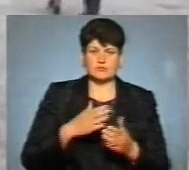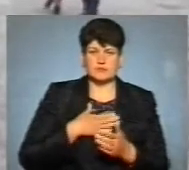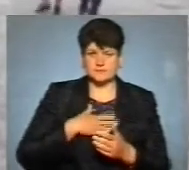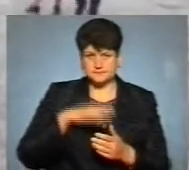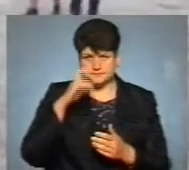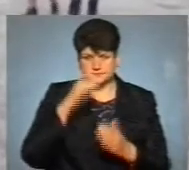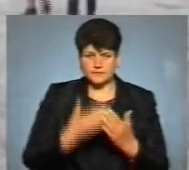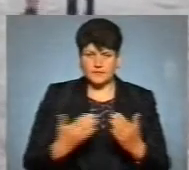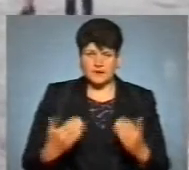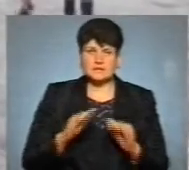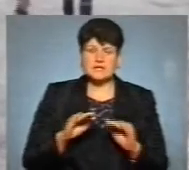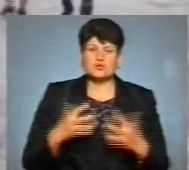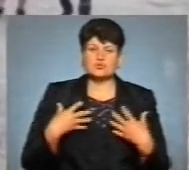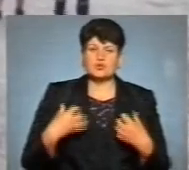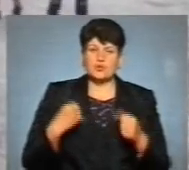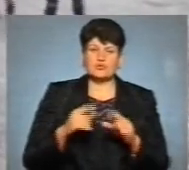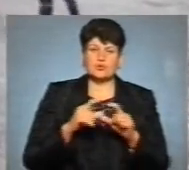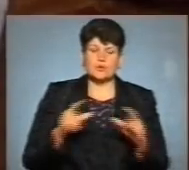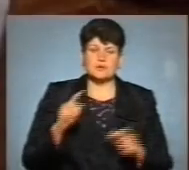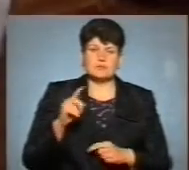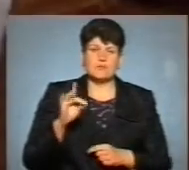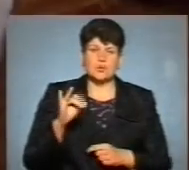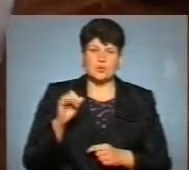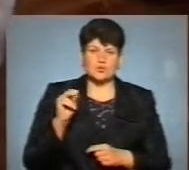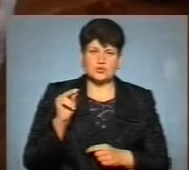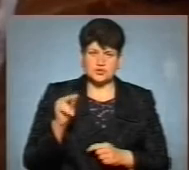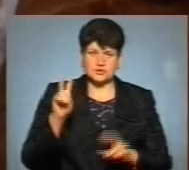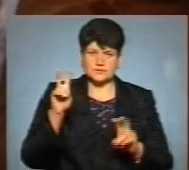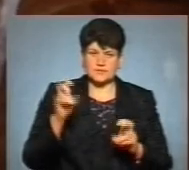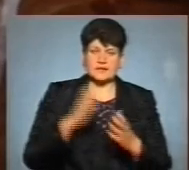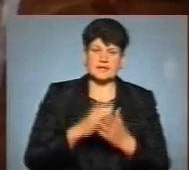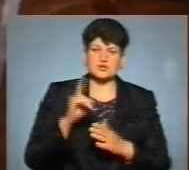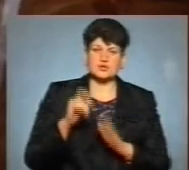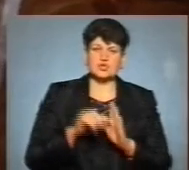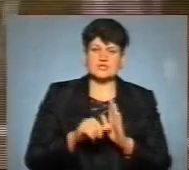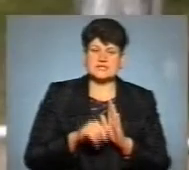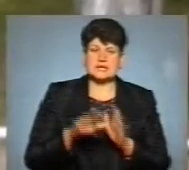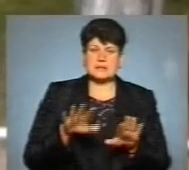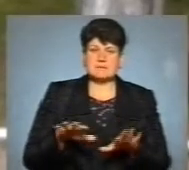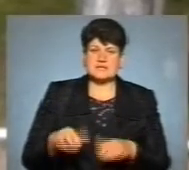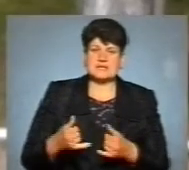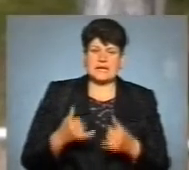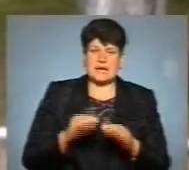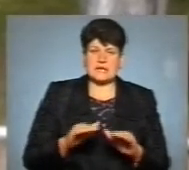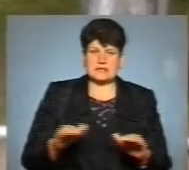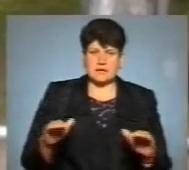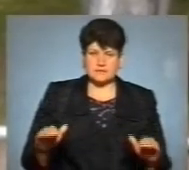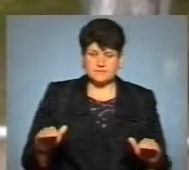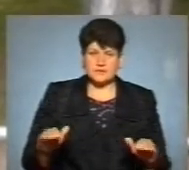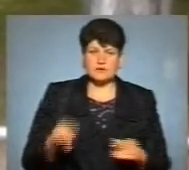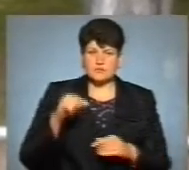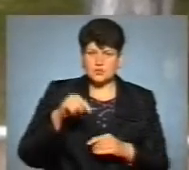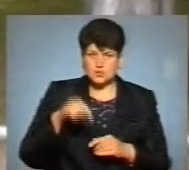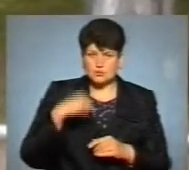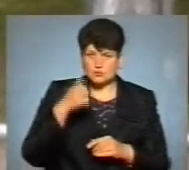дитячому оздоровчому комплексі «Збрус», що в селищі Скала Подільська Борщівського району, є 160 місць для дітей, каже директорка Марія Лихо. Цього року,